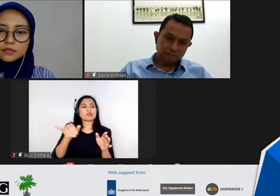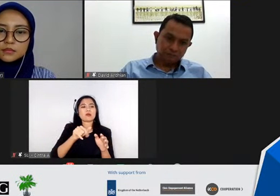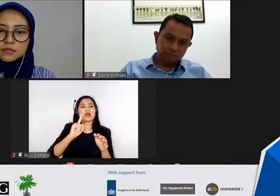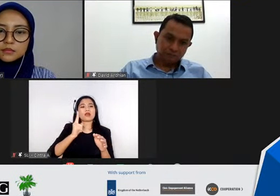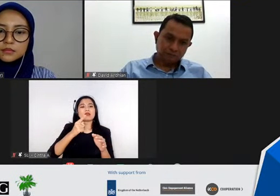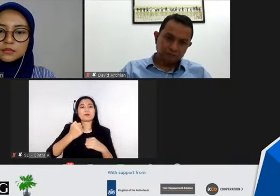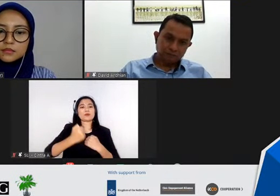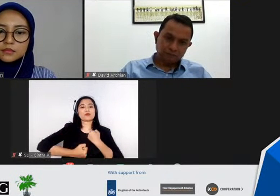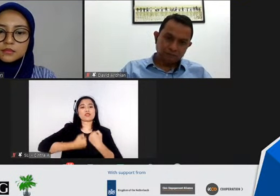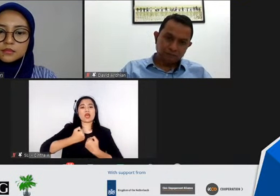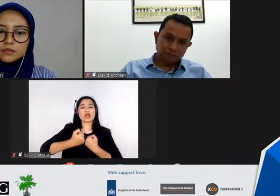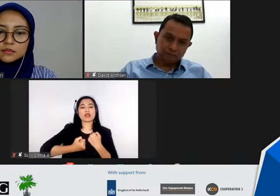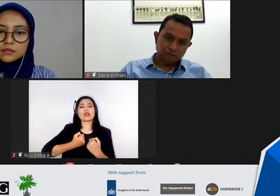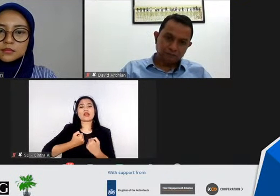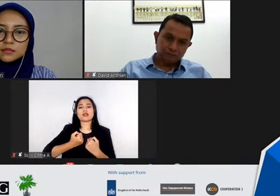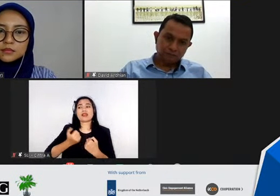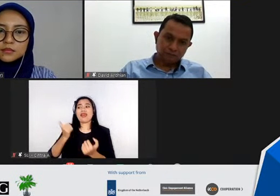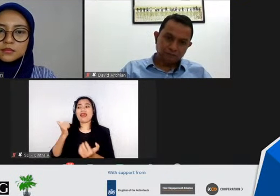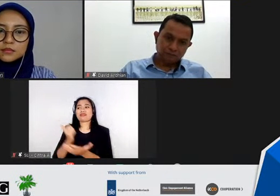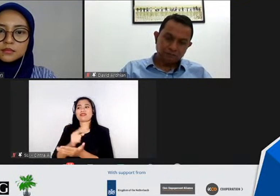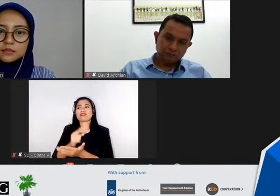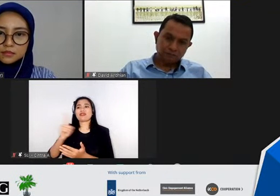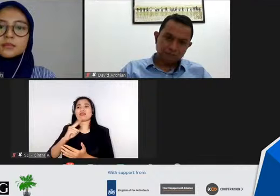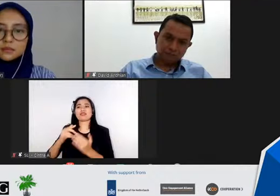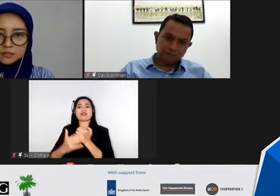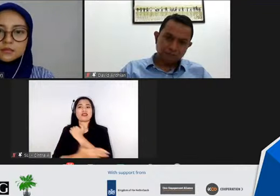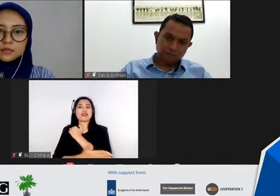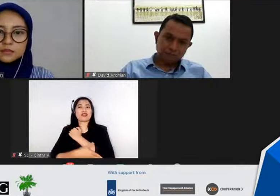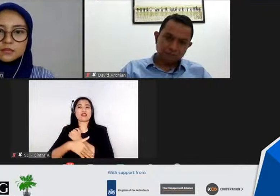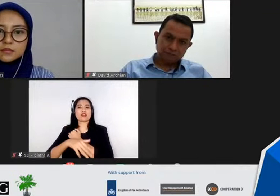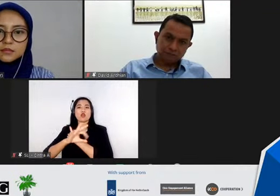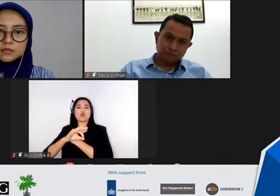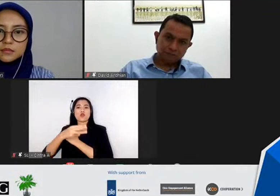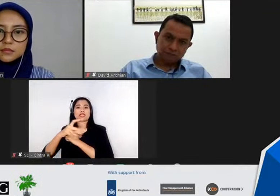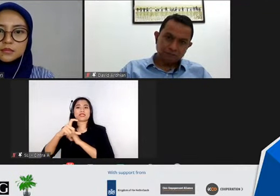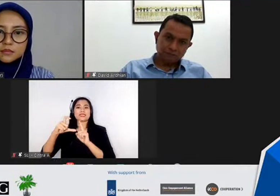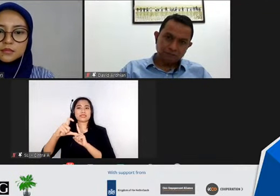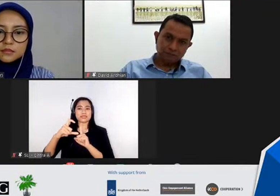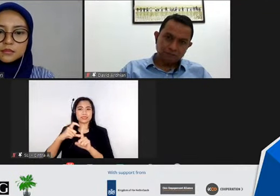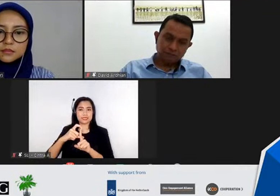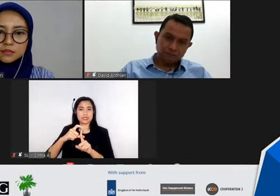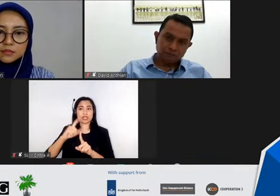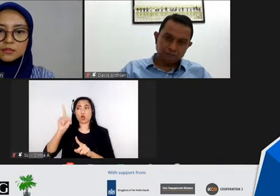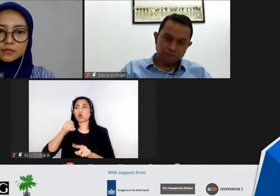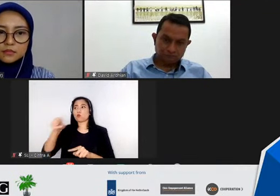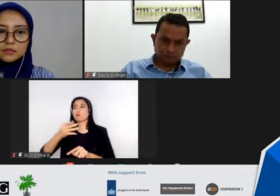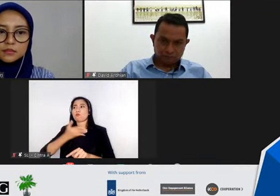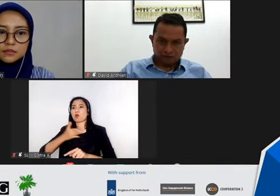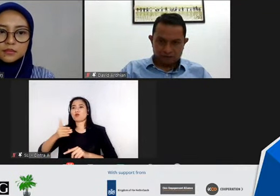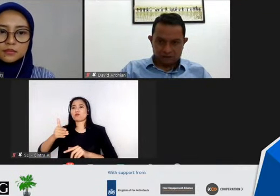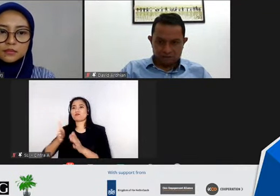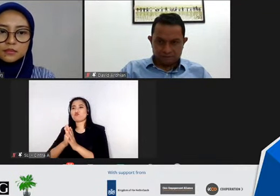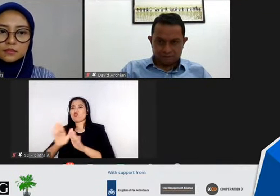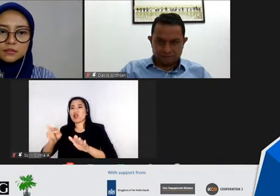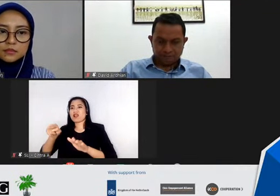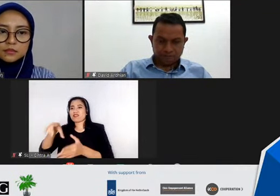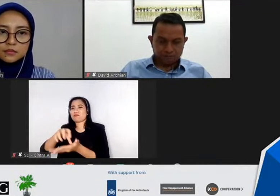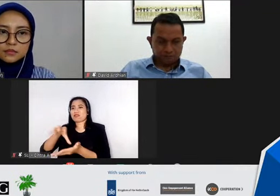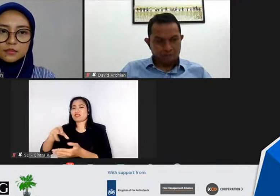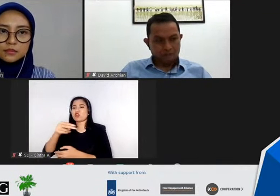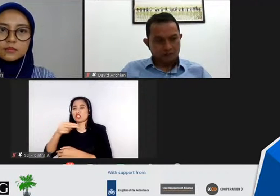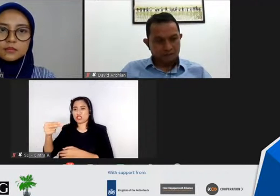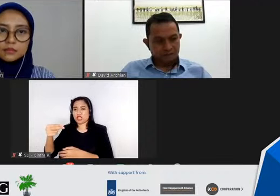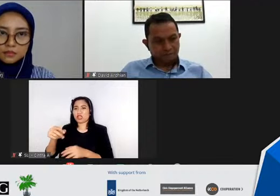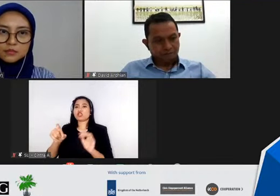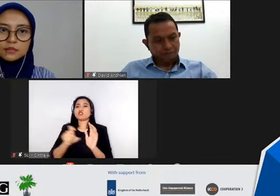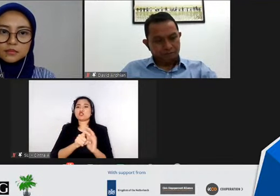perusahaan-perusahaan yang berasal dari negara anggota OECD ketika dia beroperasi di Indonesia kalau misalnya ABN Amro punya kantor